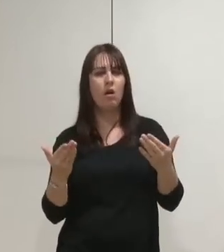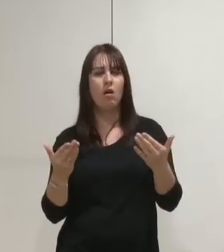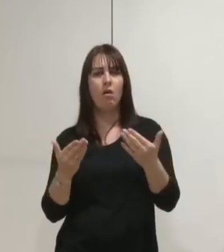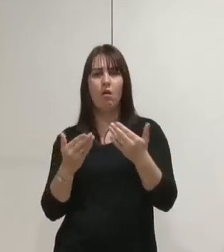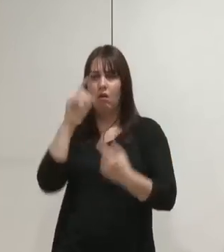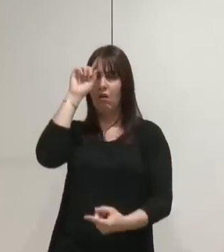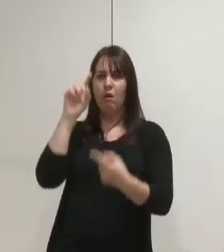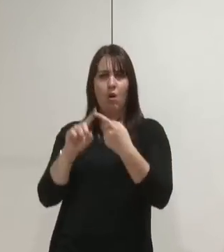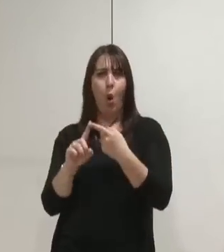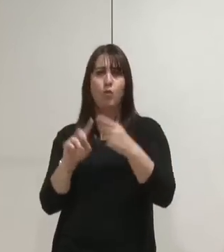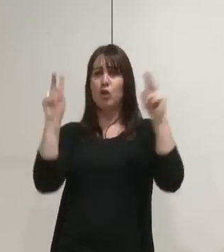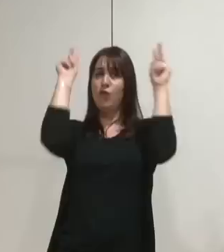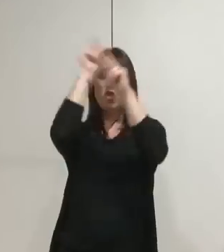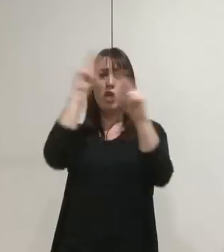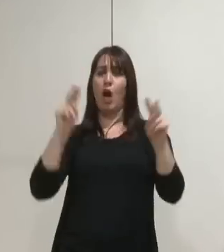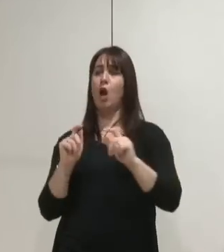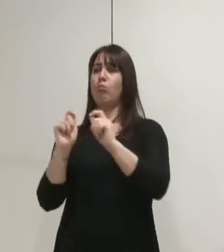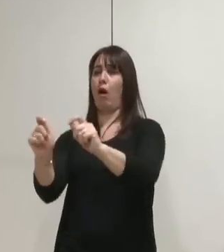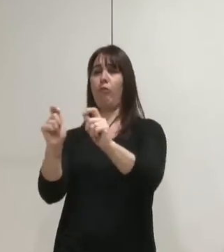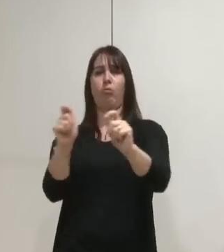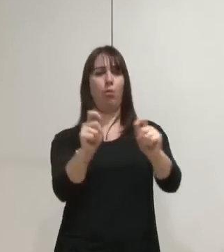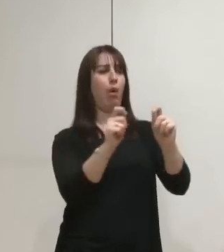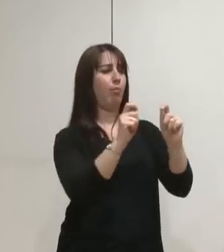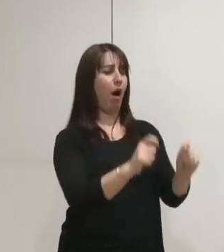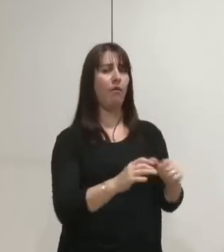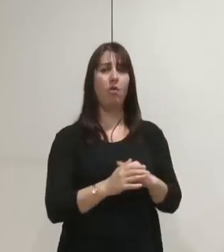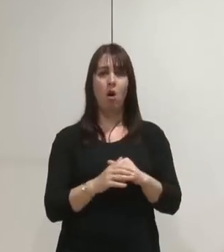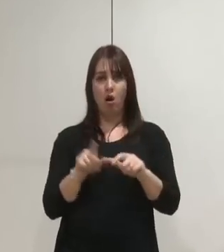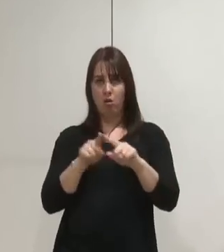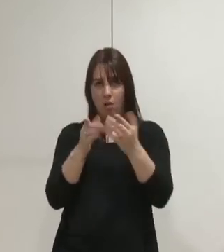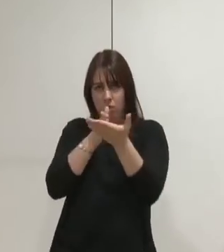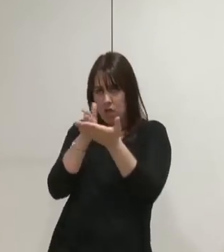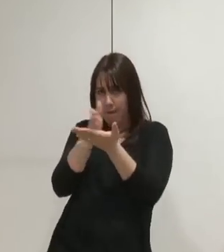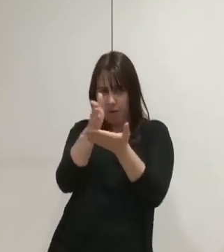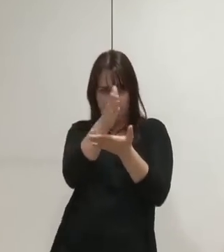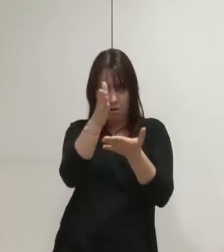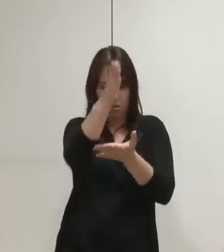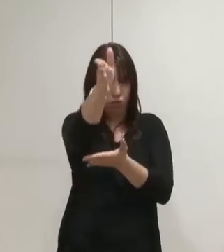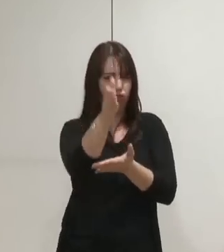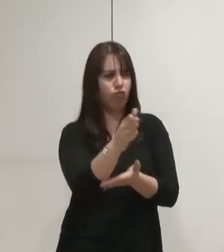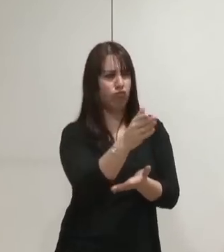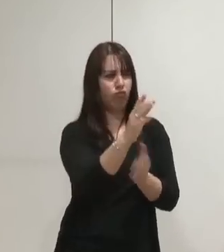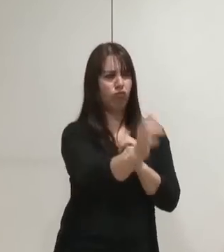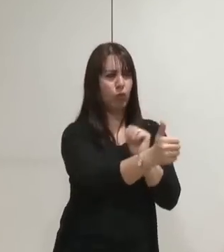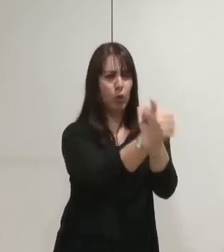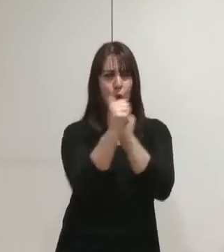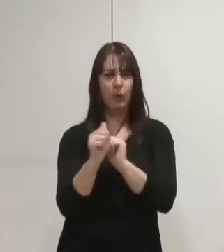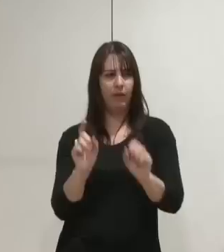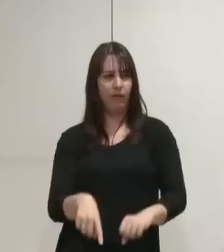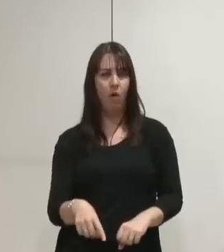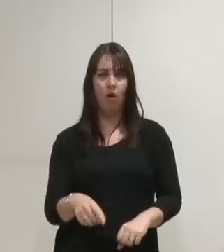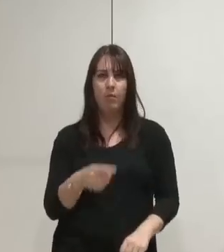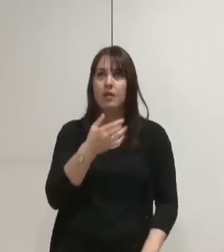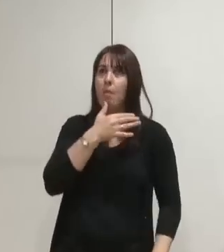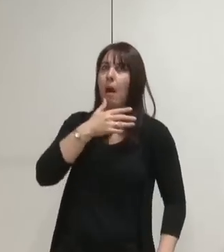objectifs un peu généraux il va essayer de leur donner des des un cap et c'est très intéressant mais il ne peut pas il ne pourra pas